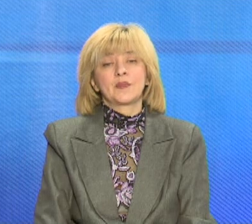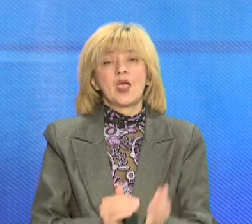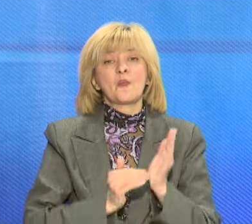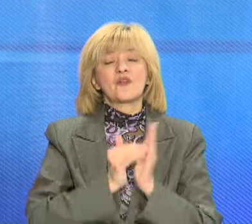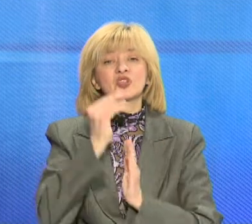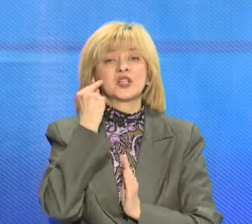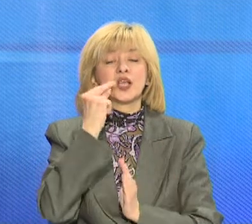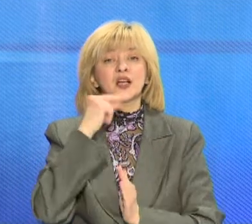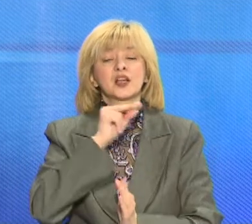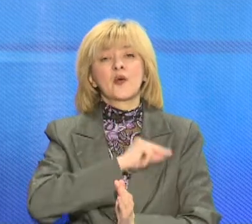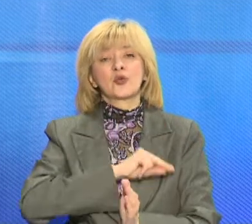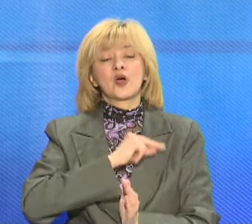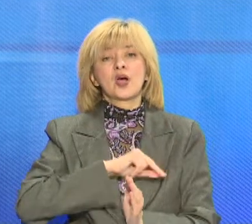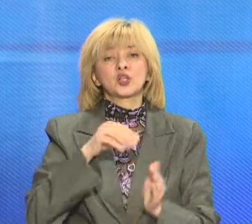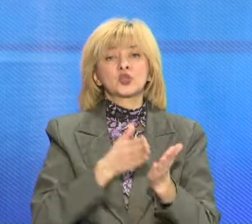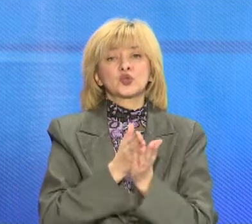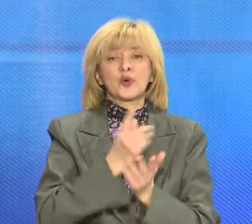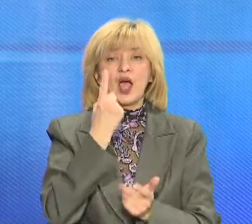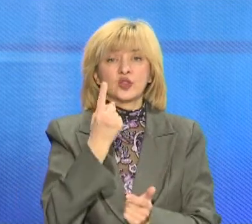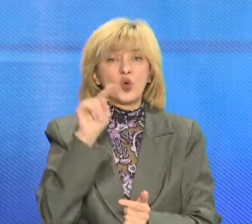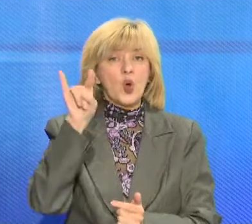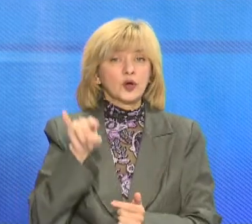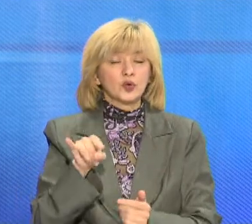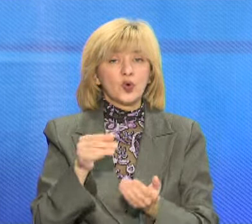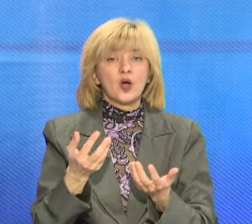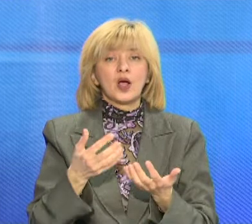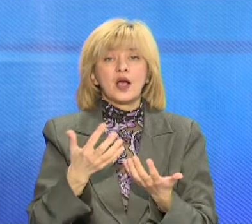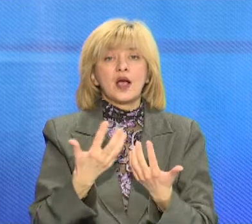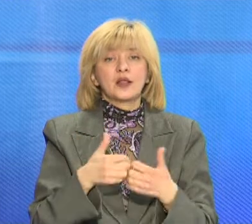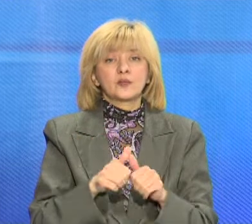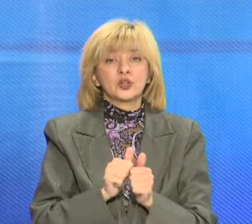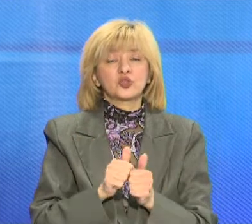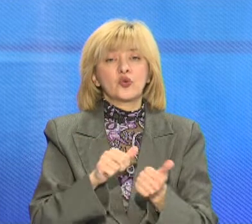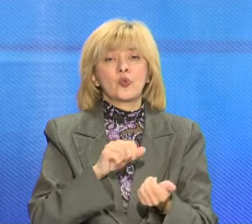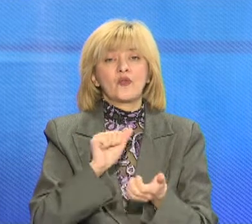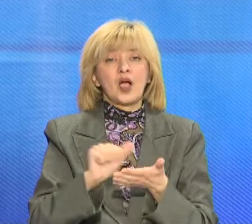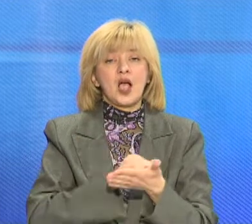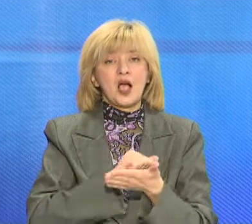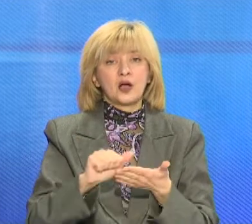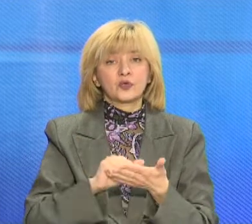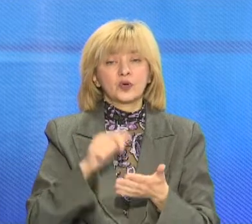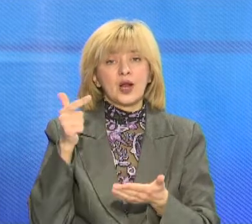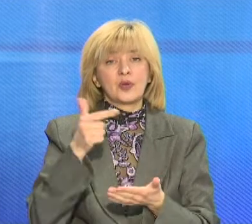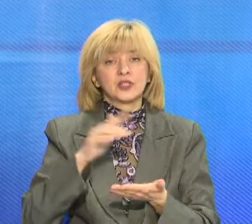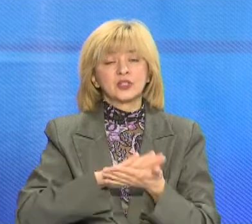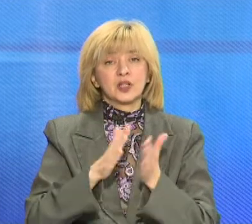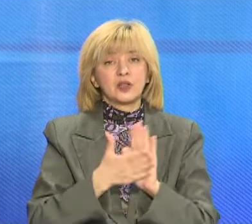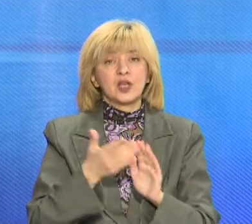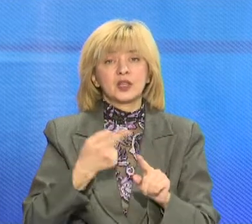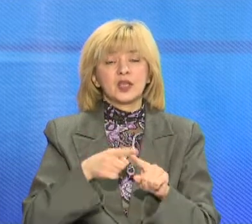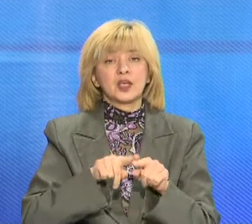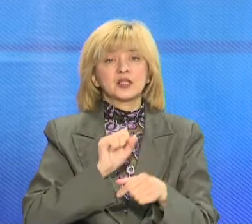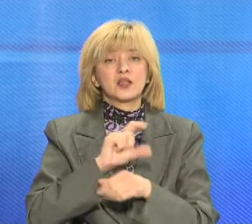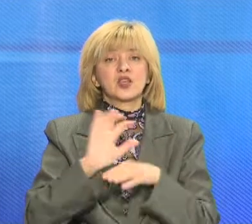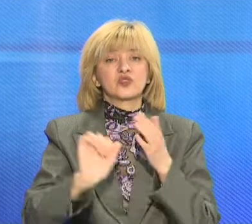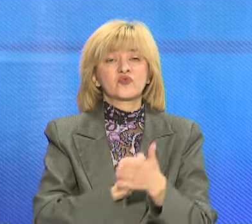Повышение якости работы службы «Одно окно», адлічбовка акту громадянского стану, праца с жыхарамі региона. Такие задачи поставлены у